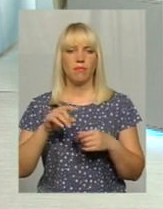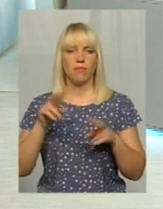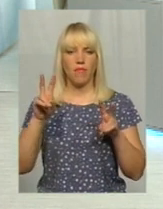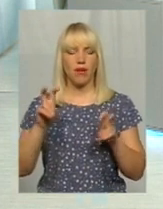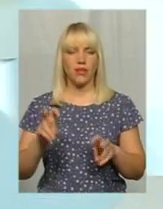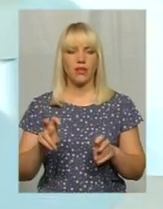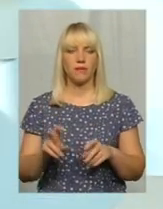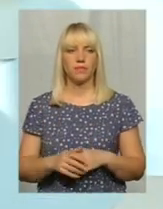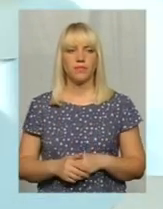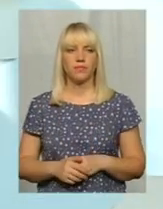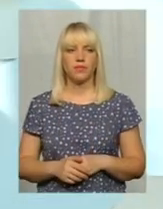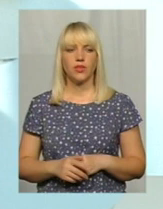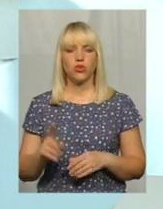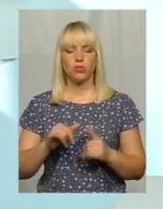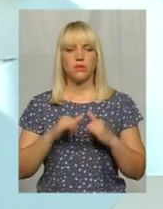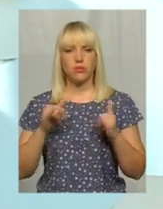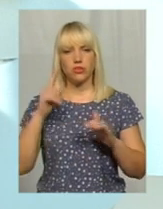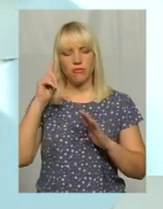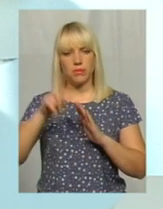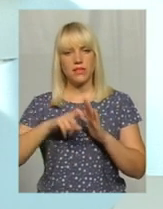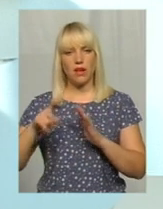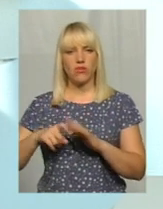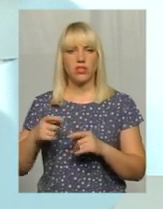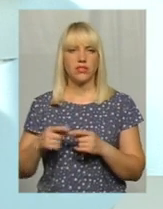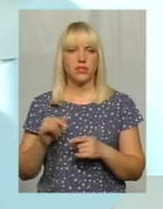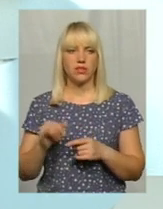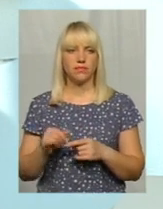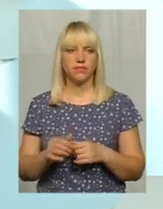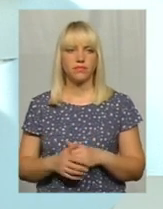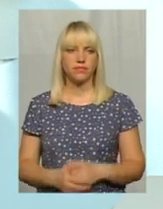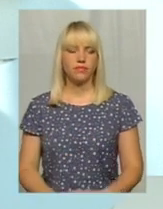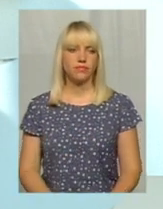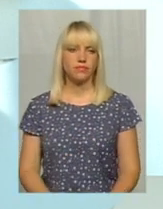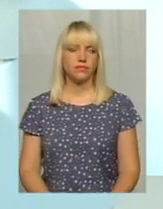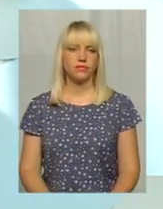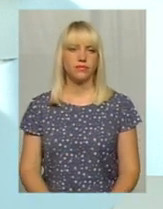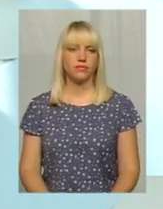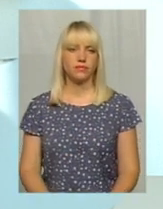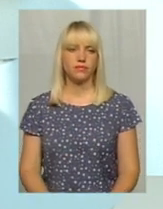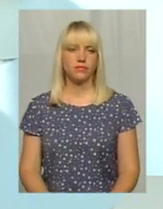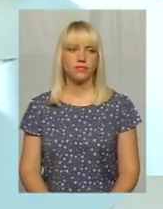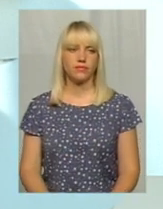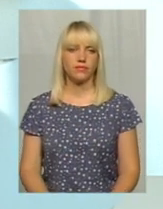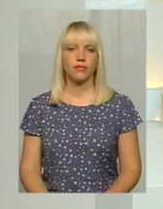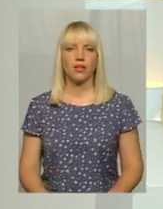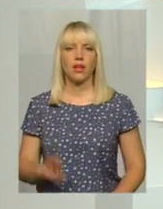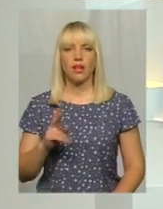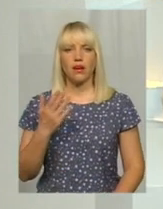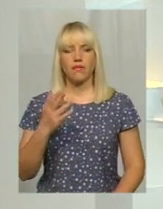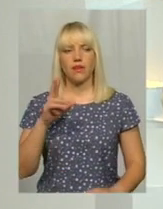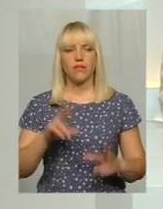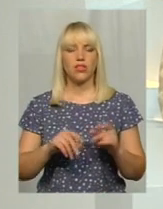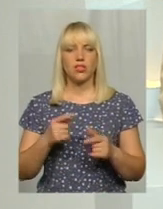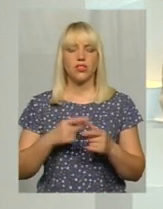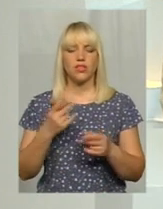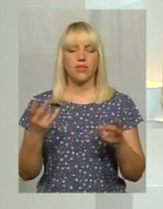збільшити їхню впізнаваність і збільшити доступність до місцевого ринку. От як вважаєте, чи варто у